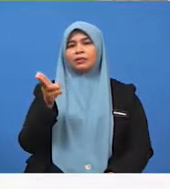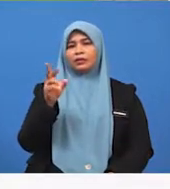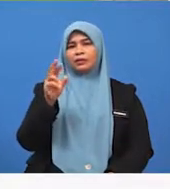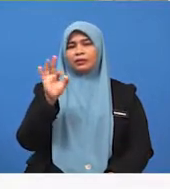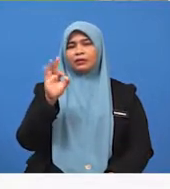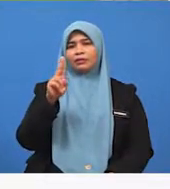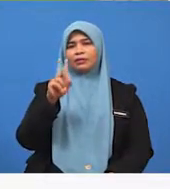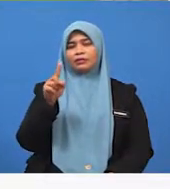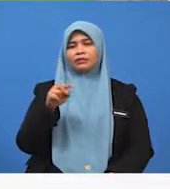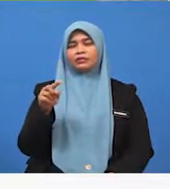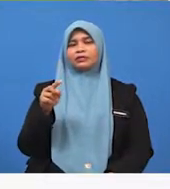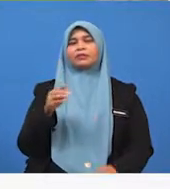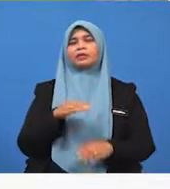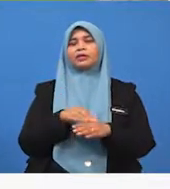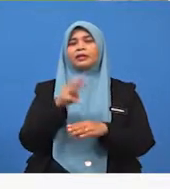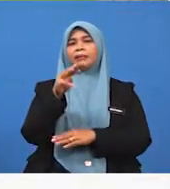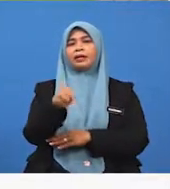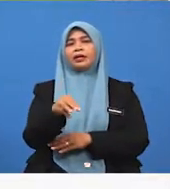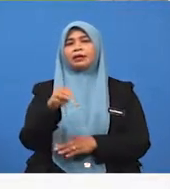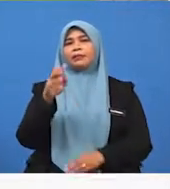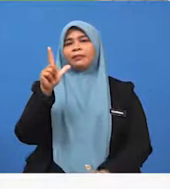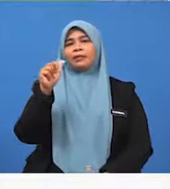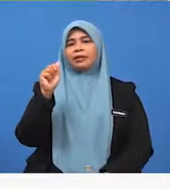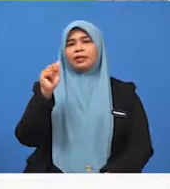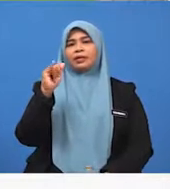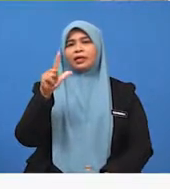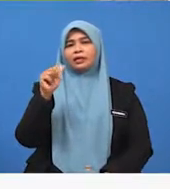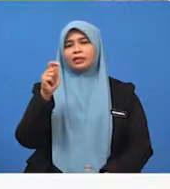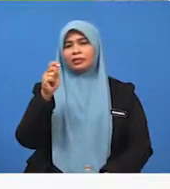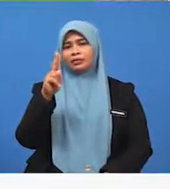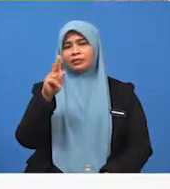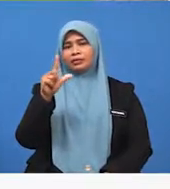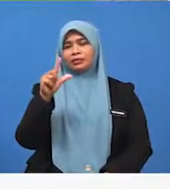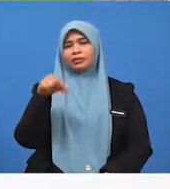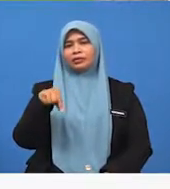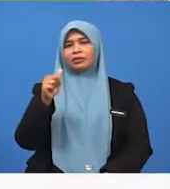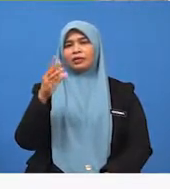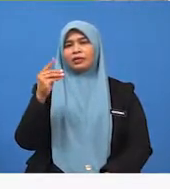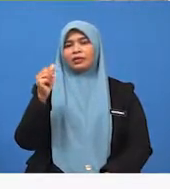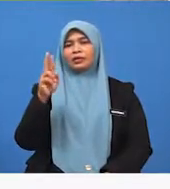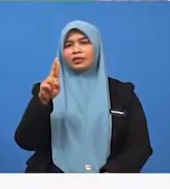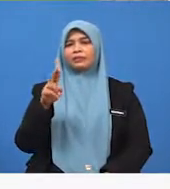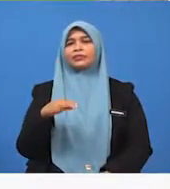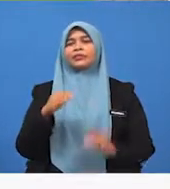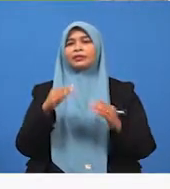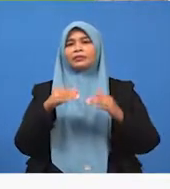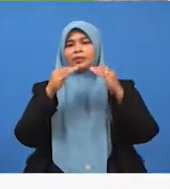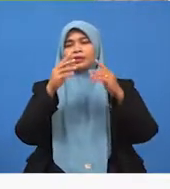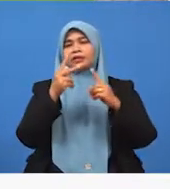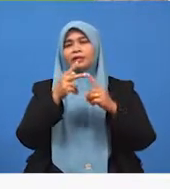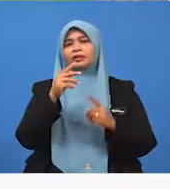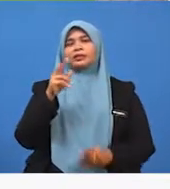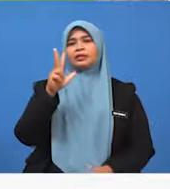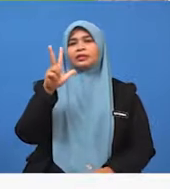adalah penurunan Al-Quran secara berperingkat daripada langit dunia kepada